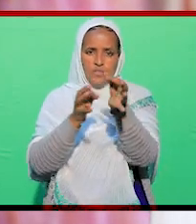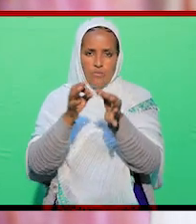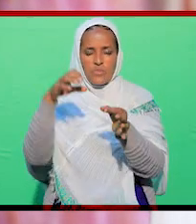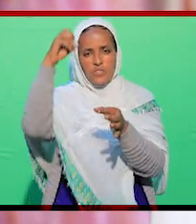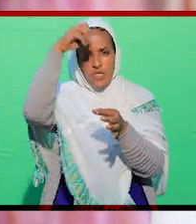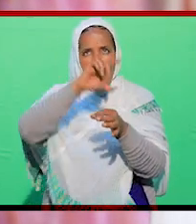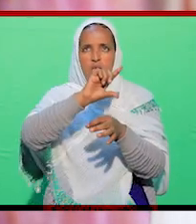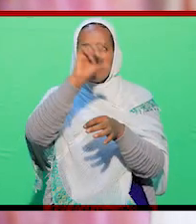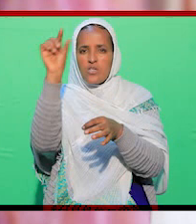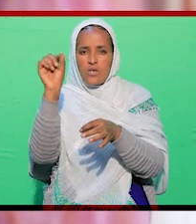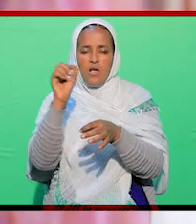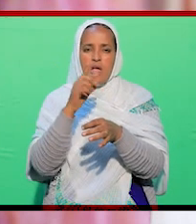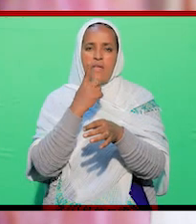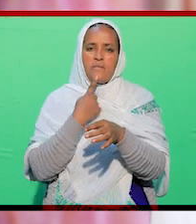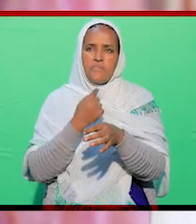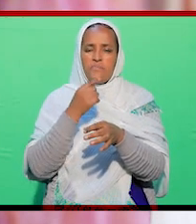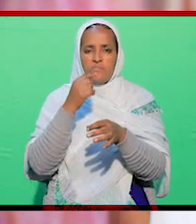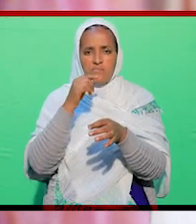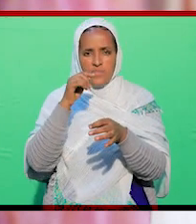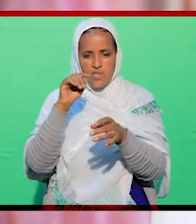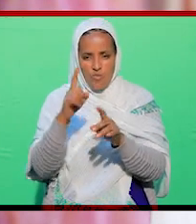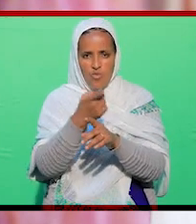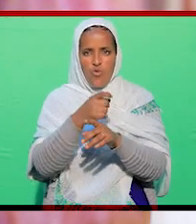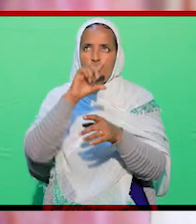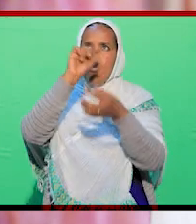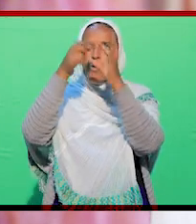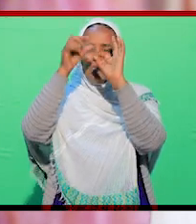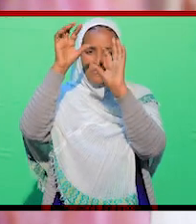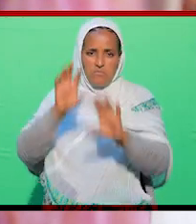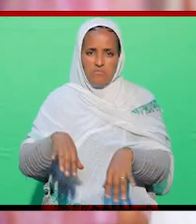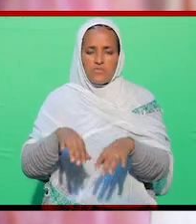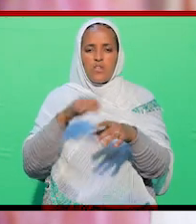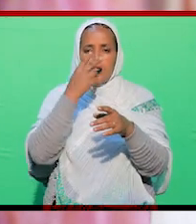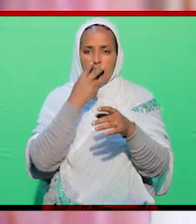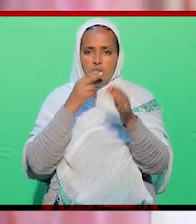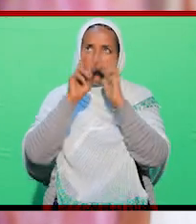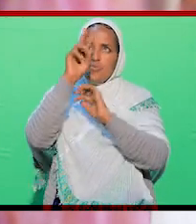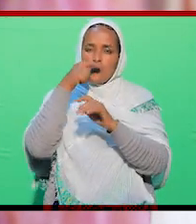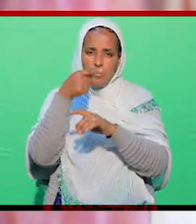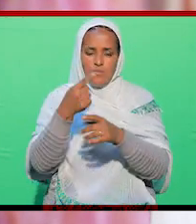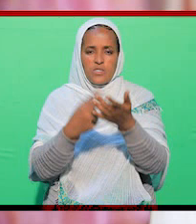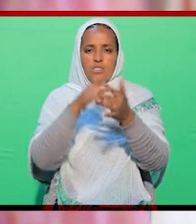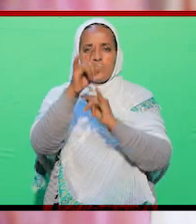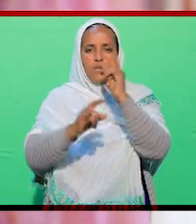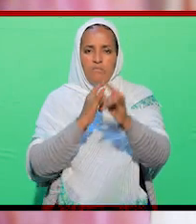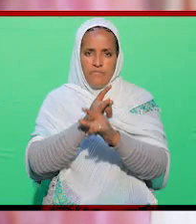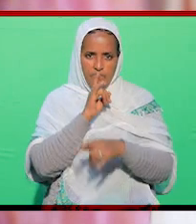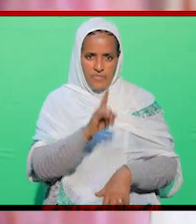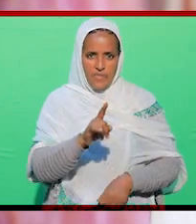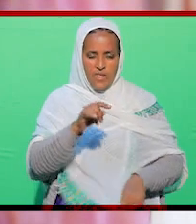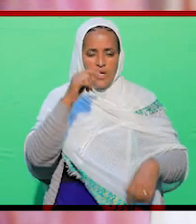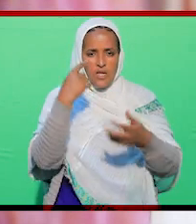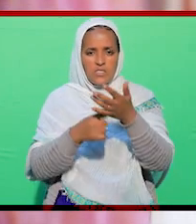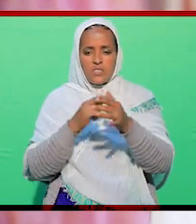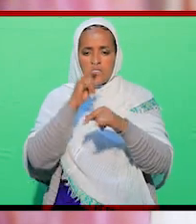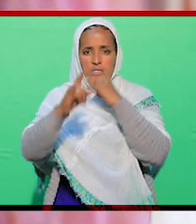ተጠንቀቁ እያለ የገለጸበት ፀሐይ፣ ጨረቃ እንደዚሁ ደም እንደሚሆን እንደሚጨልሙ፣ ከዋክብት እንደሚረግፉ ትንቢቱ የተነገረው በዚህ